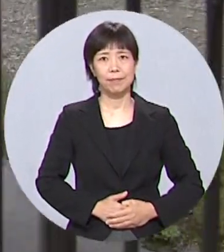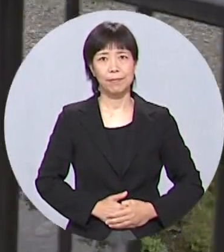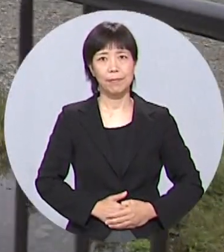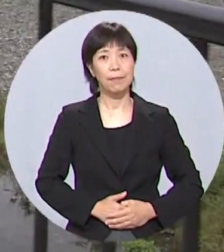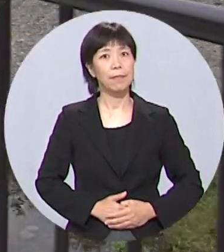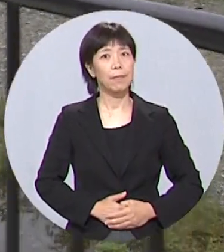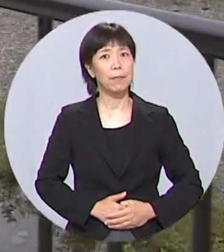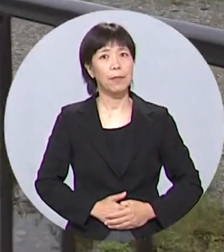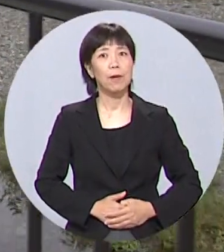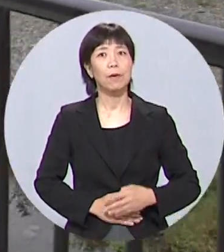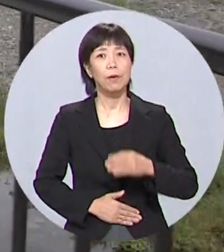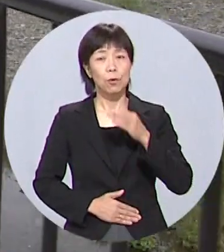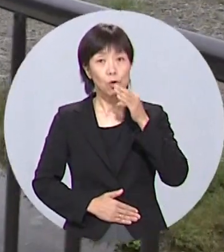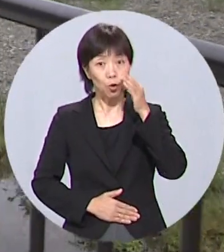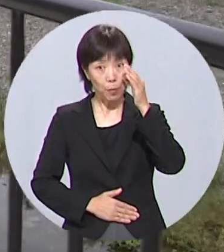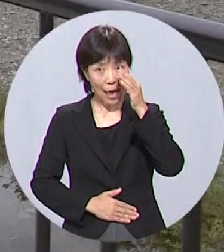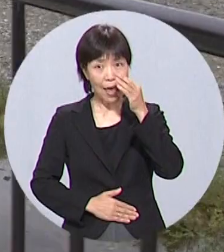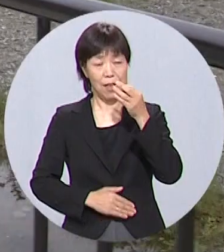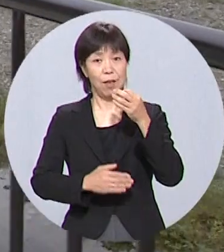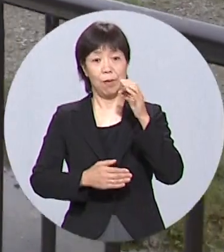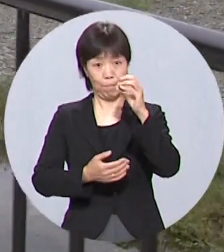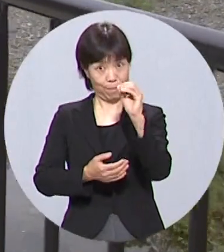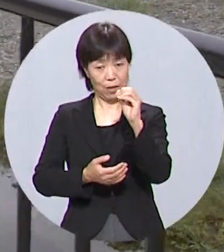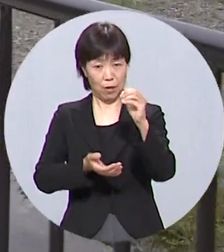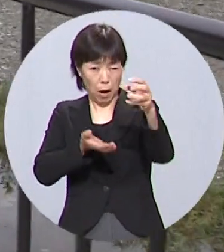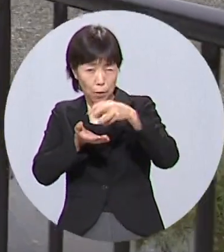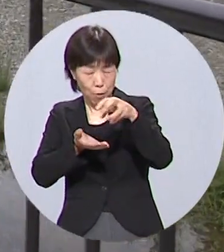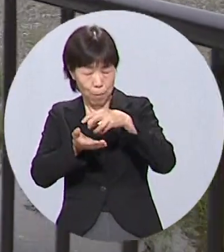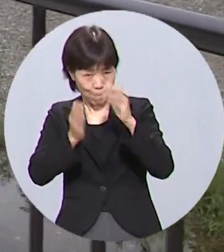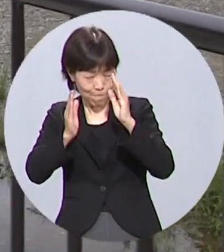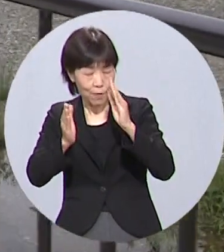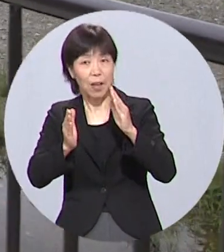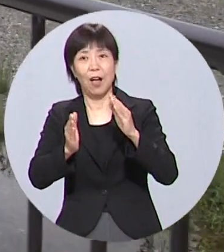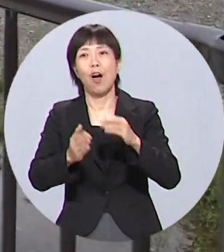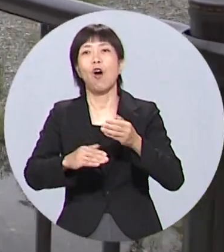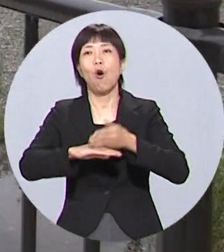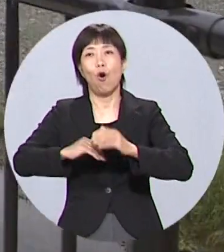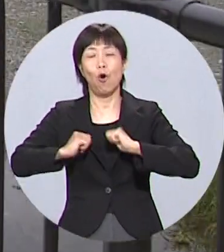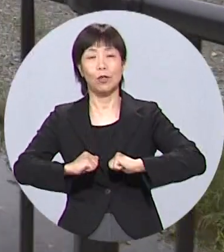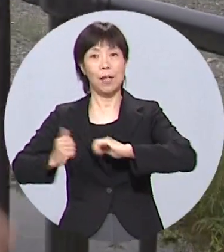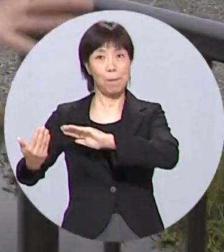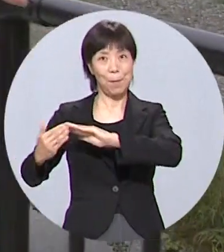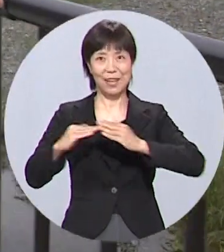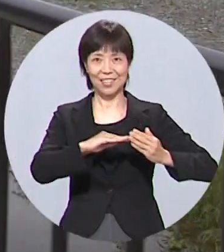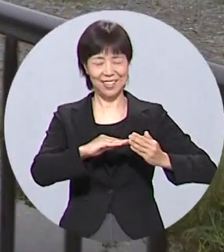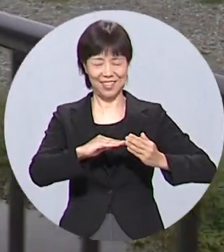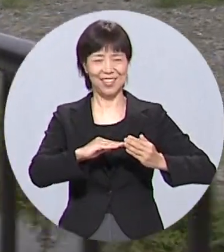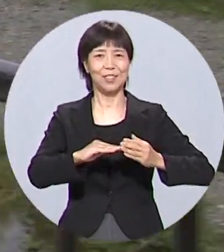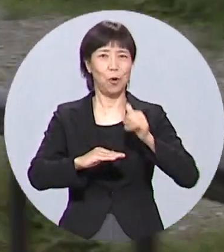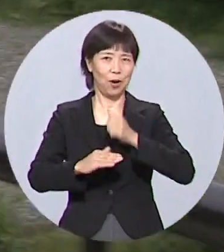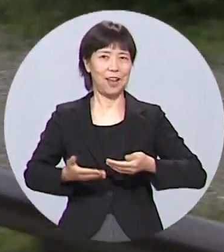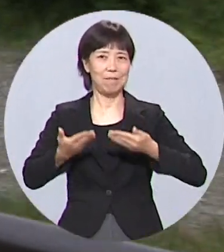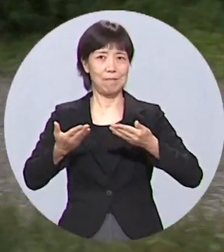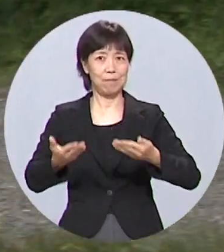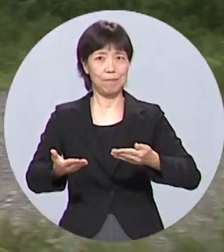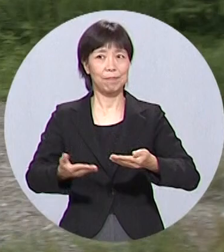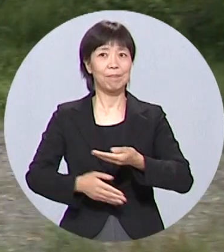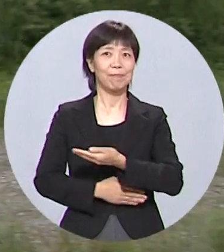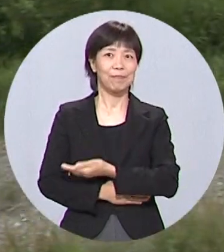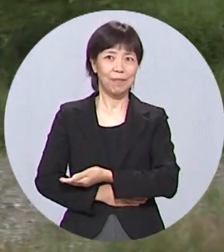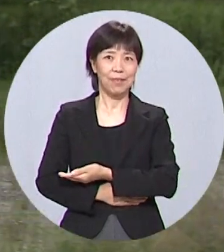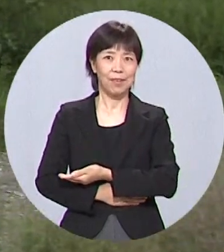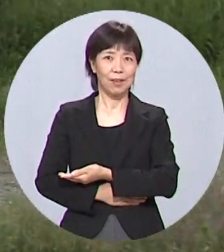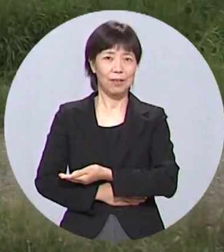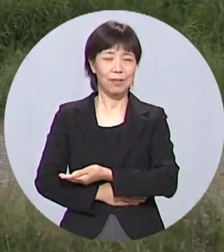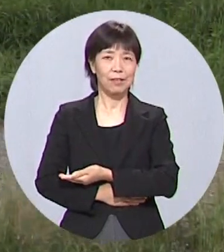さあ今日は梅の収穫最盛期を迎える越生町にやってきました。見てください、この一面に広が